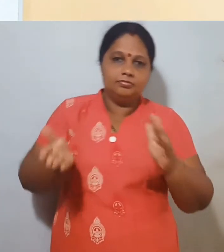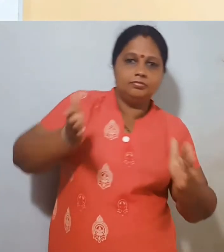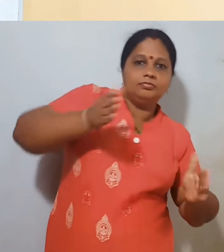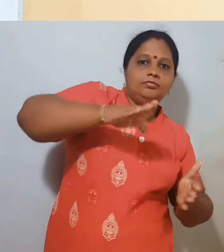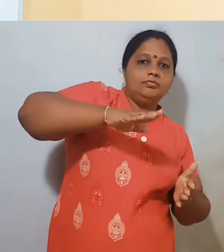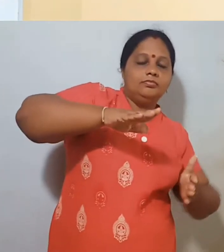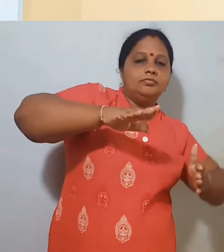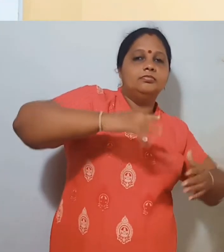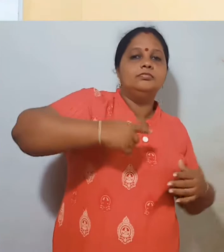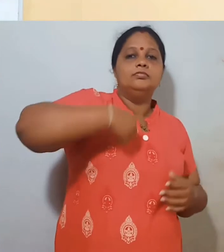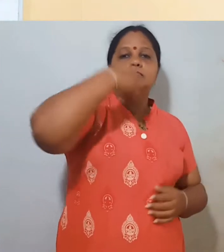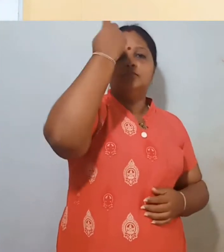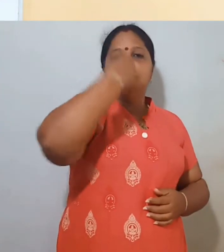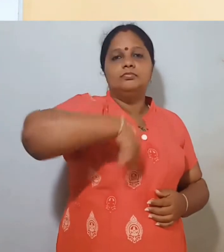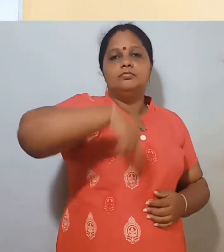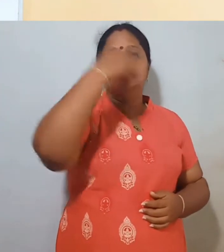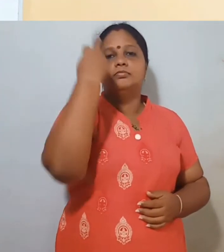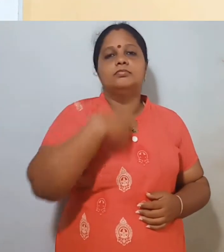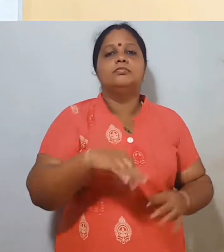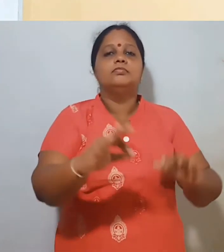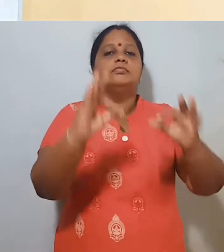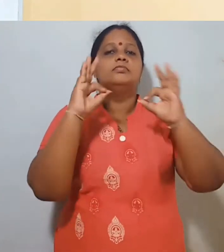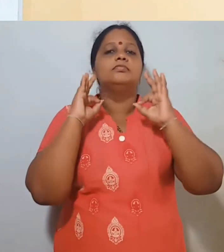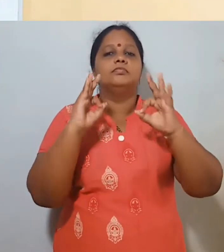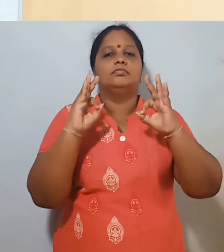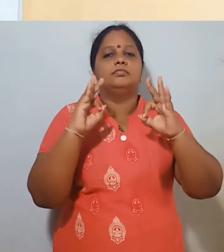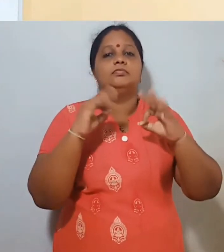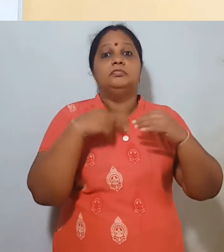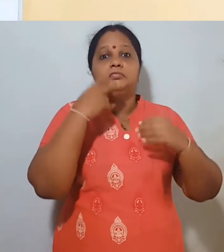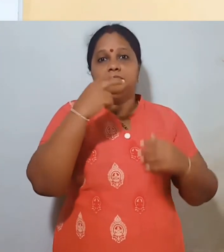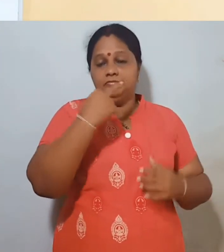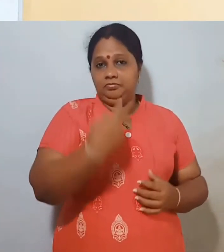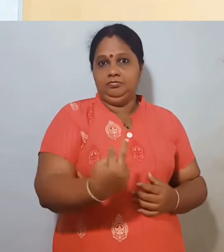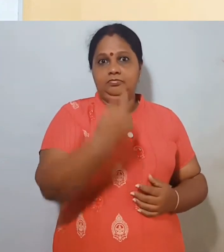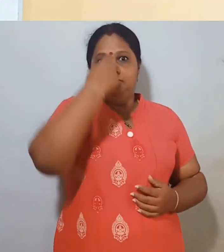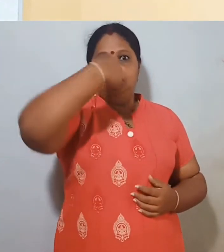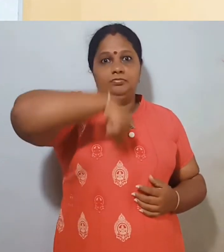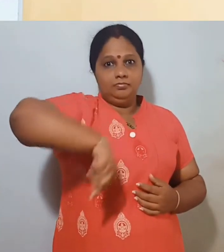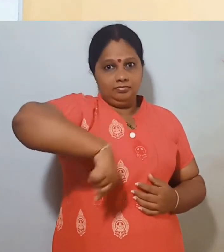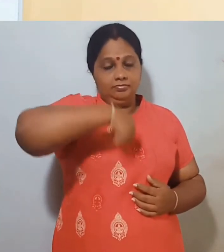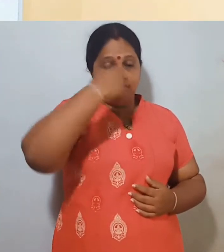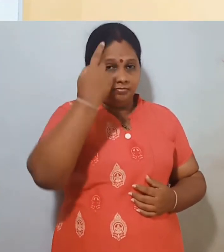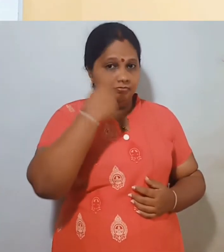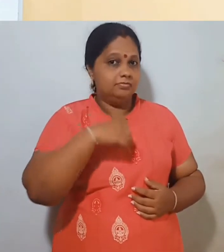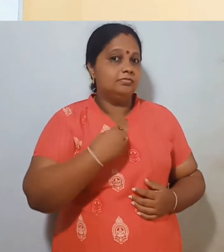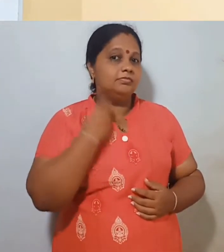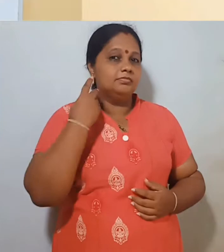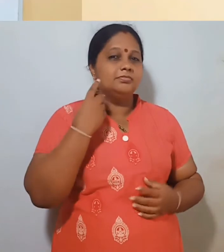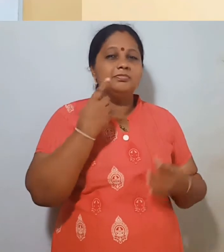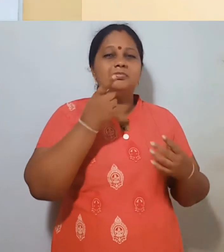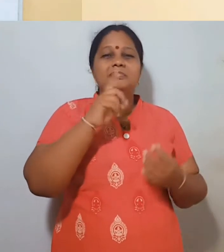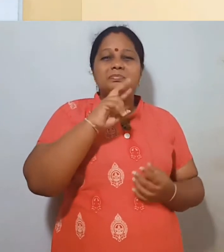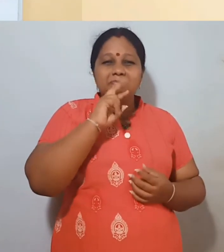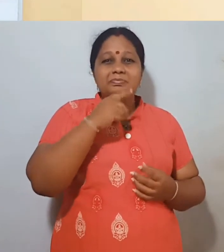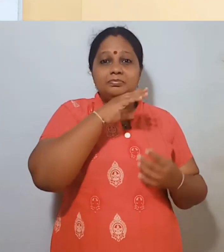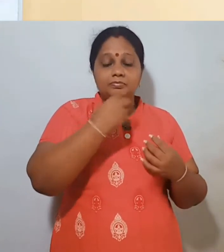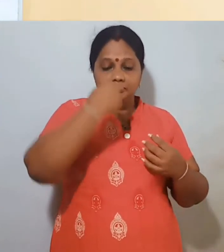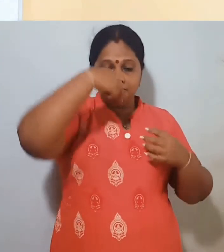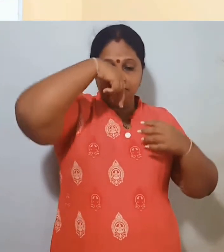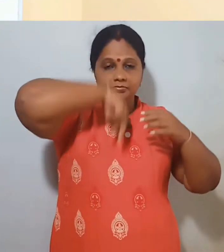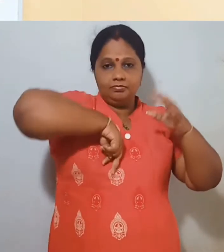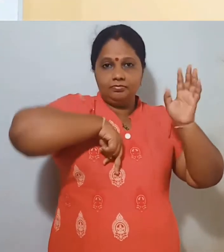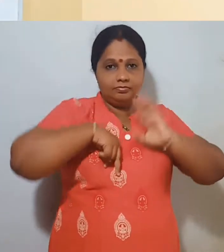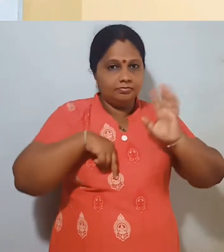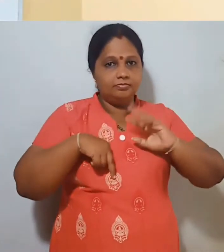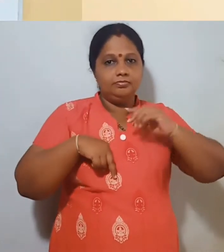பாதை கிளியர் ஆகும். அப்ப சுவாச பாதை கிளியர் ஆகி நல்ல மூச்சு நடக்கிறதுக்காகவும் இந்த சுரப்பிகள் சுவாச பைக்குள்ள போகாம